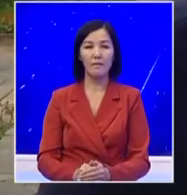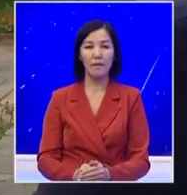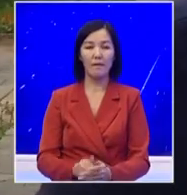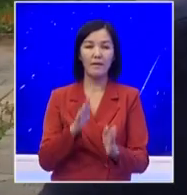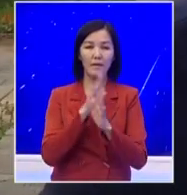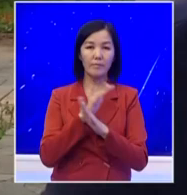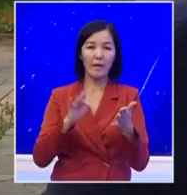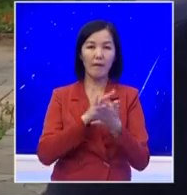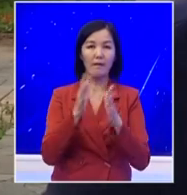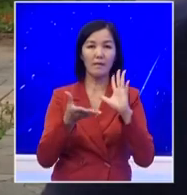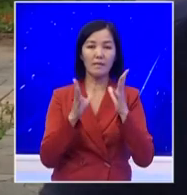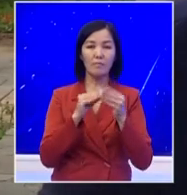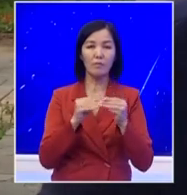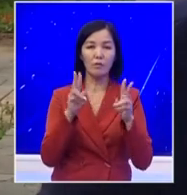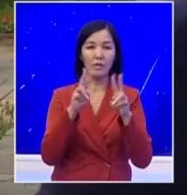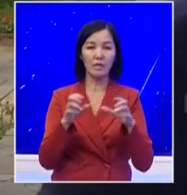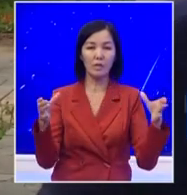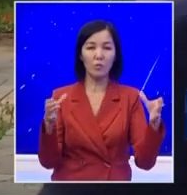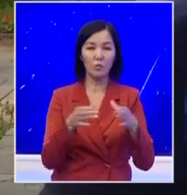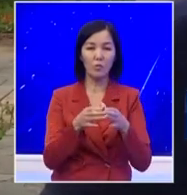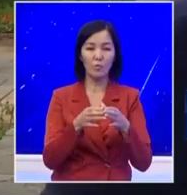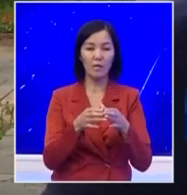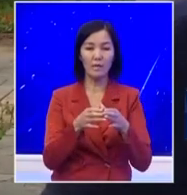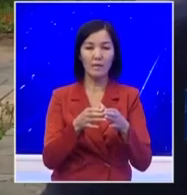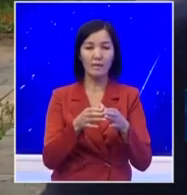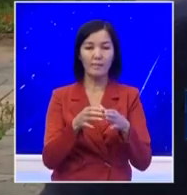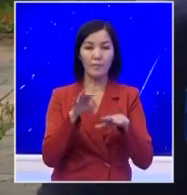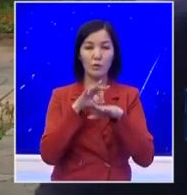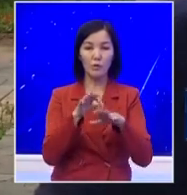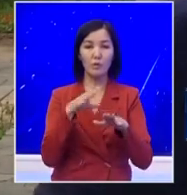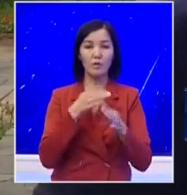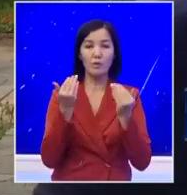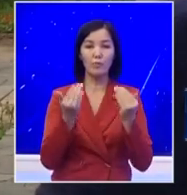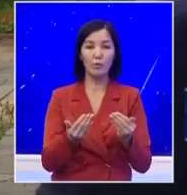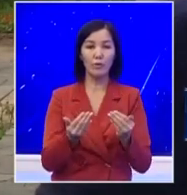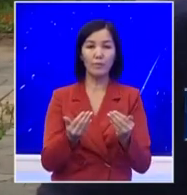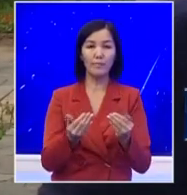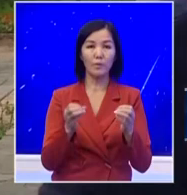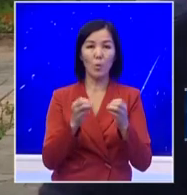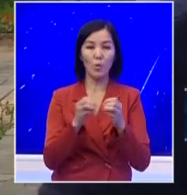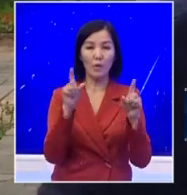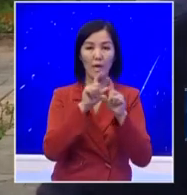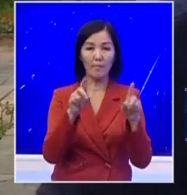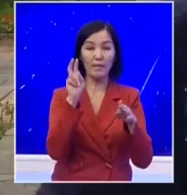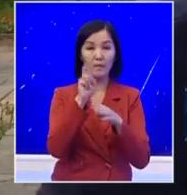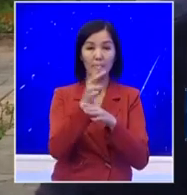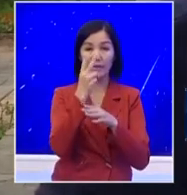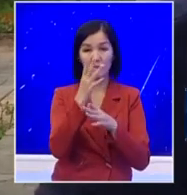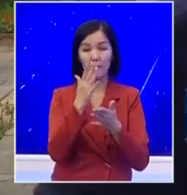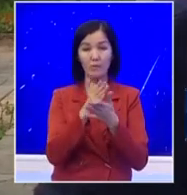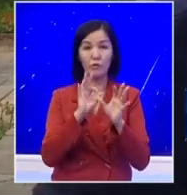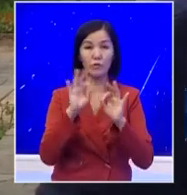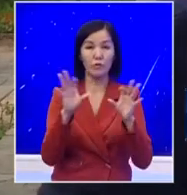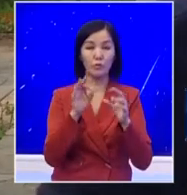Қапшағай қаласы бойынша мониторинг топпен кезекті тексеру жұмыстары жүргізілді. Бүгін 10 объектіні қарап, түсініктеме